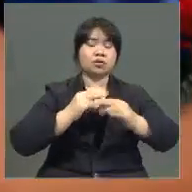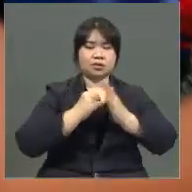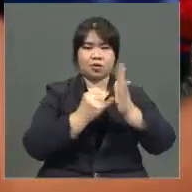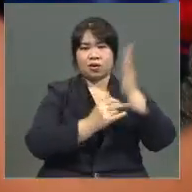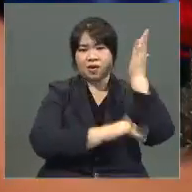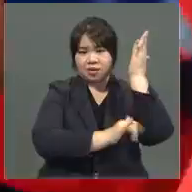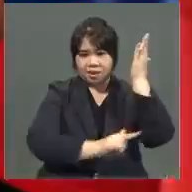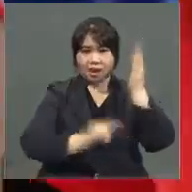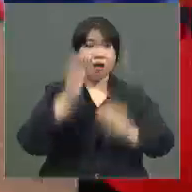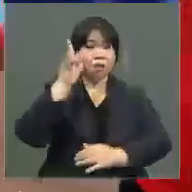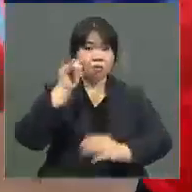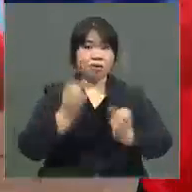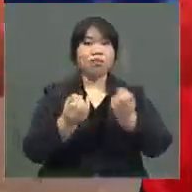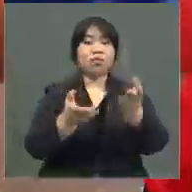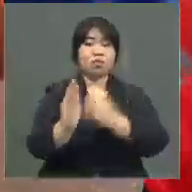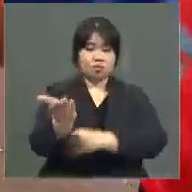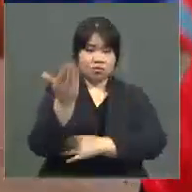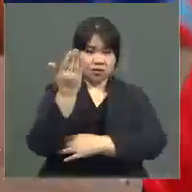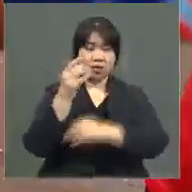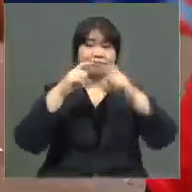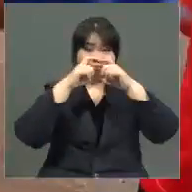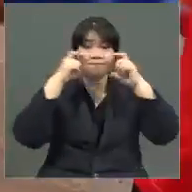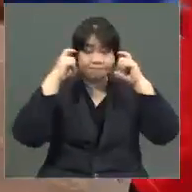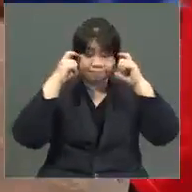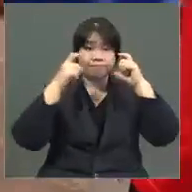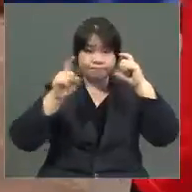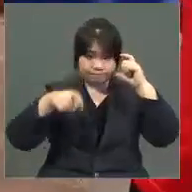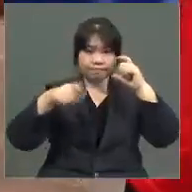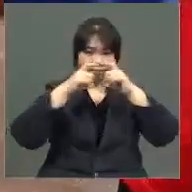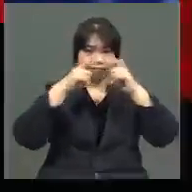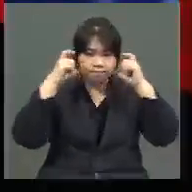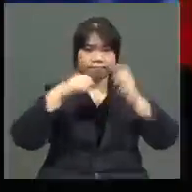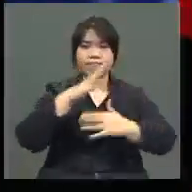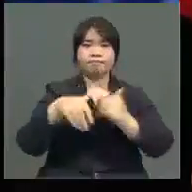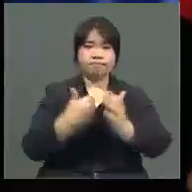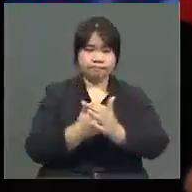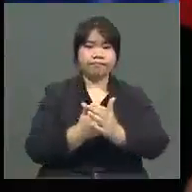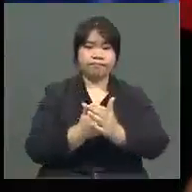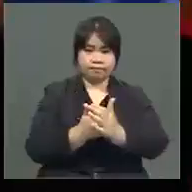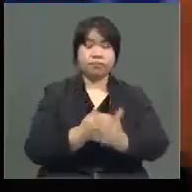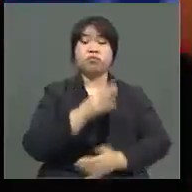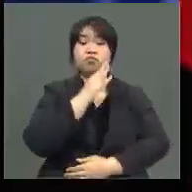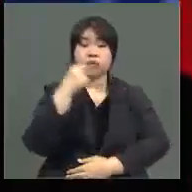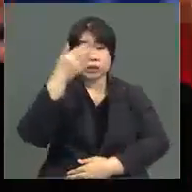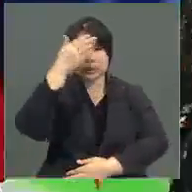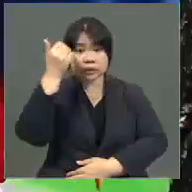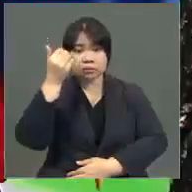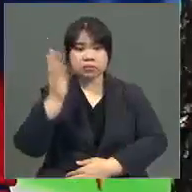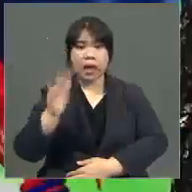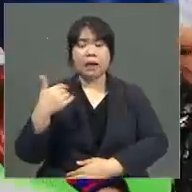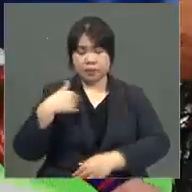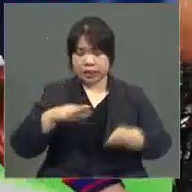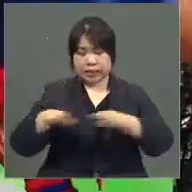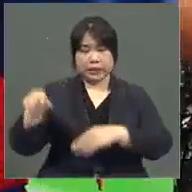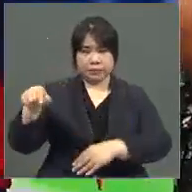านตั้งแต่ตอนเช้านะคะแน่นอนว่าใส่หน้ากากผ้าหน้ากากอนามัยกันทุกคนค่ะใครลืมโรงเรียนบอกว่ามีจั